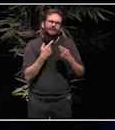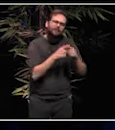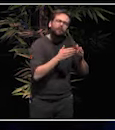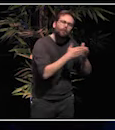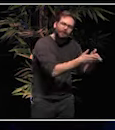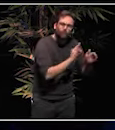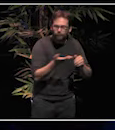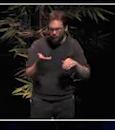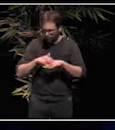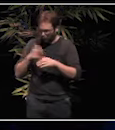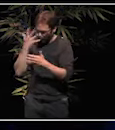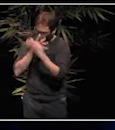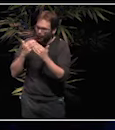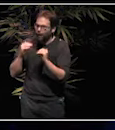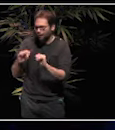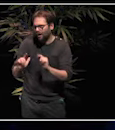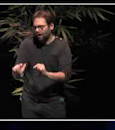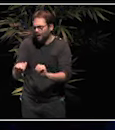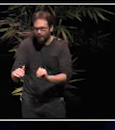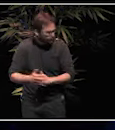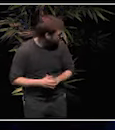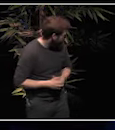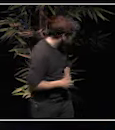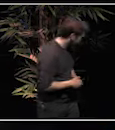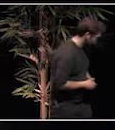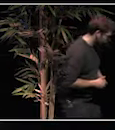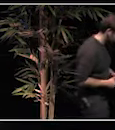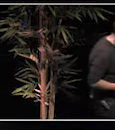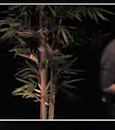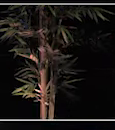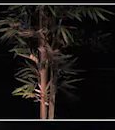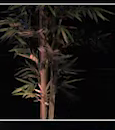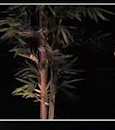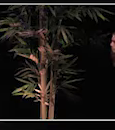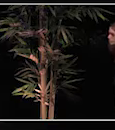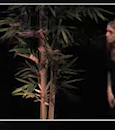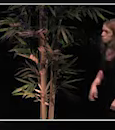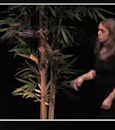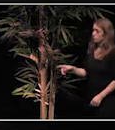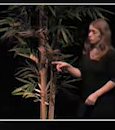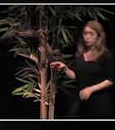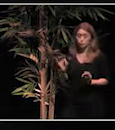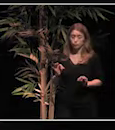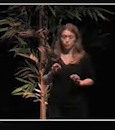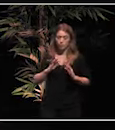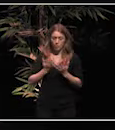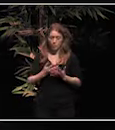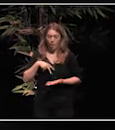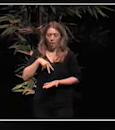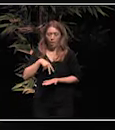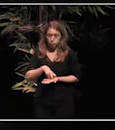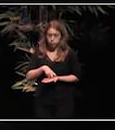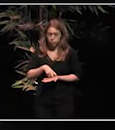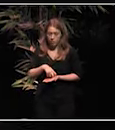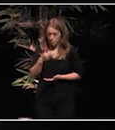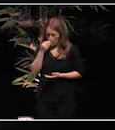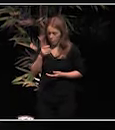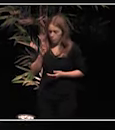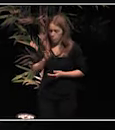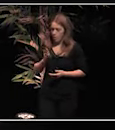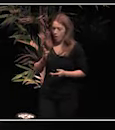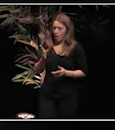c'est finalement relativement un proche. Épuisement. Hein. Oui, c'est ça, c'est un épuisement global, oui, et d'avoir besoin de se poser un peu